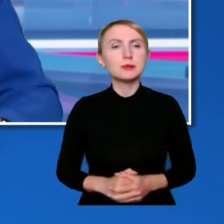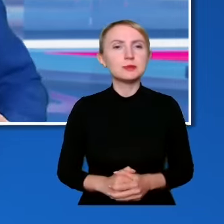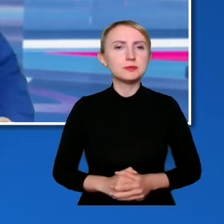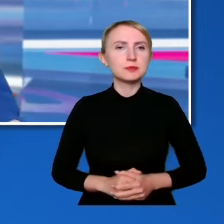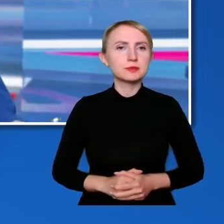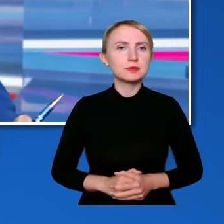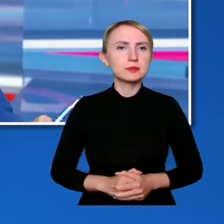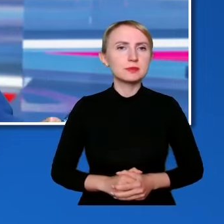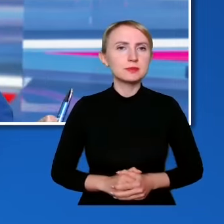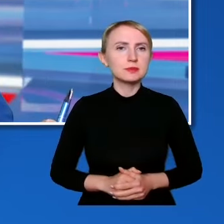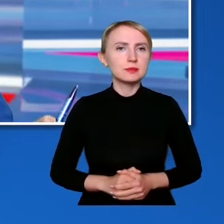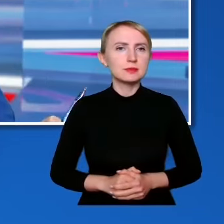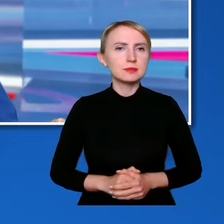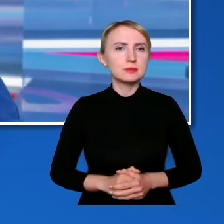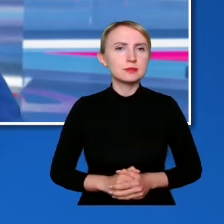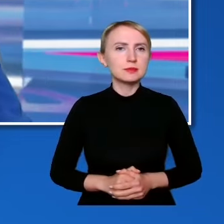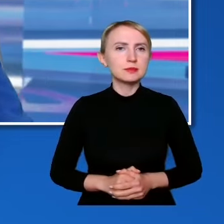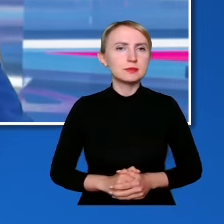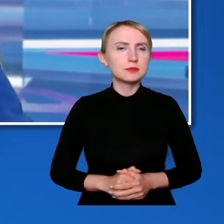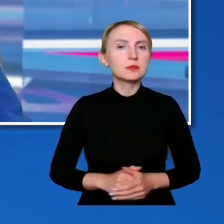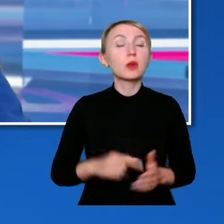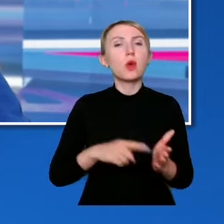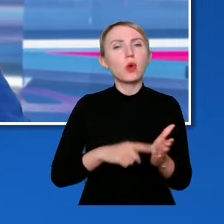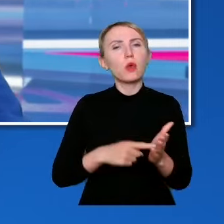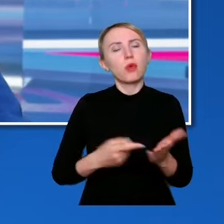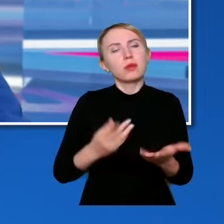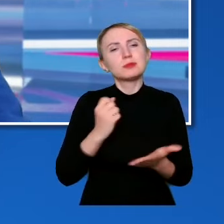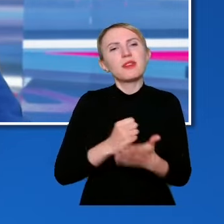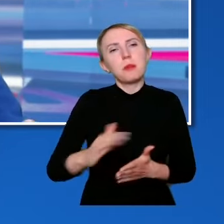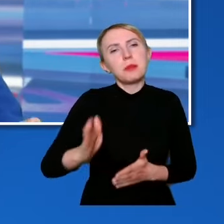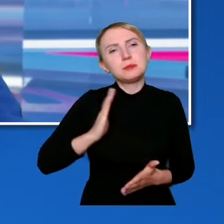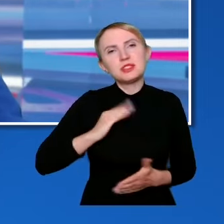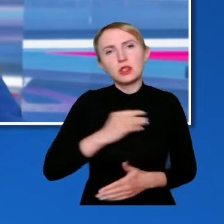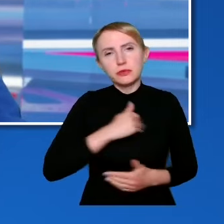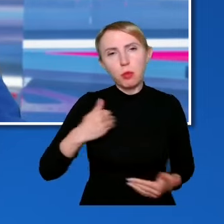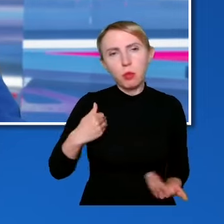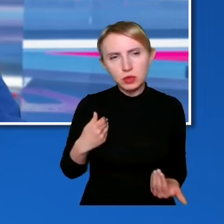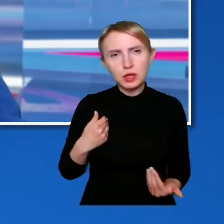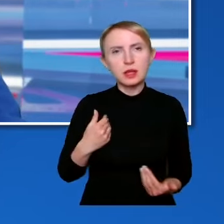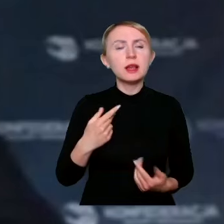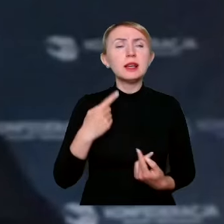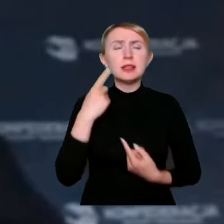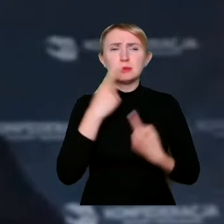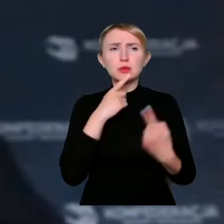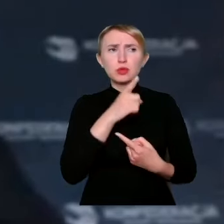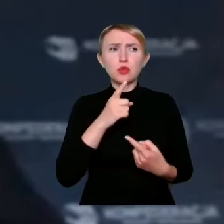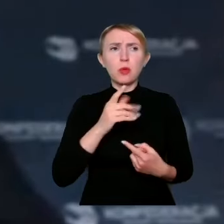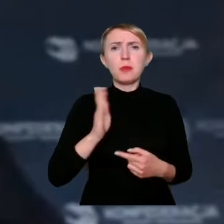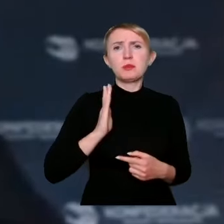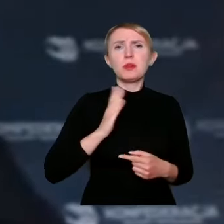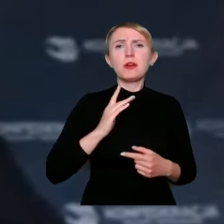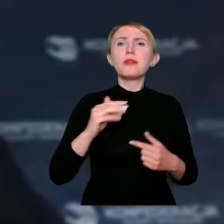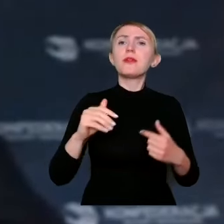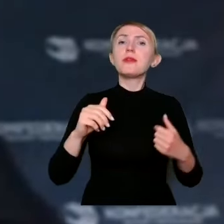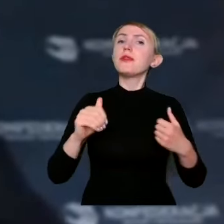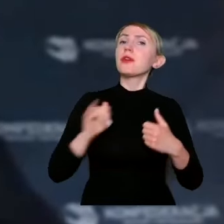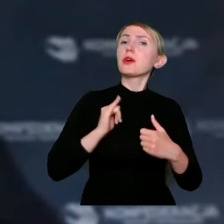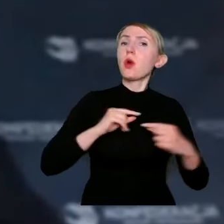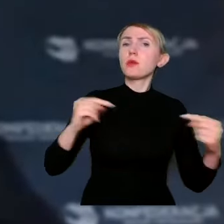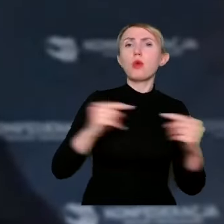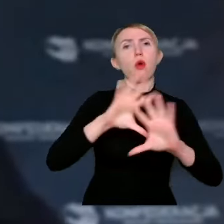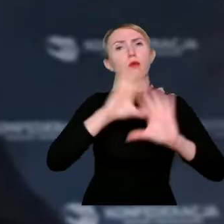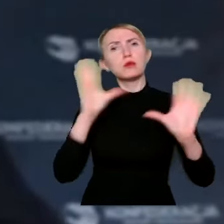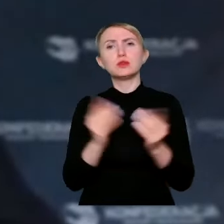I mówię tutaj o bezpieczeństwie. I tak widzę, że pod to bezpieczeństwo wygodnie jest podpiąć wszystko.